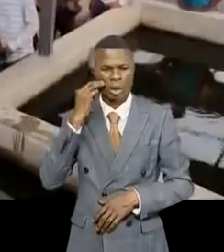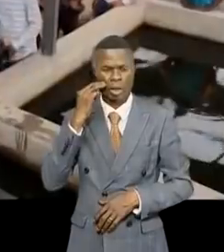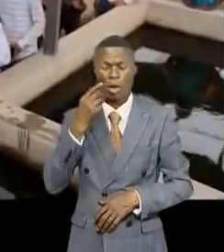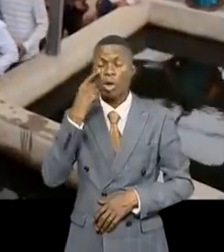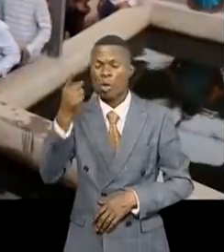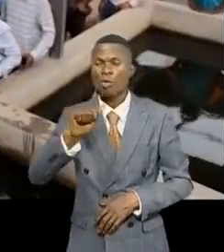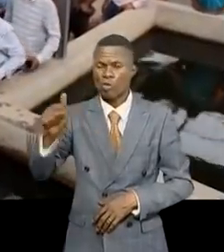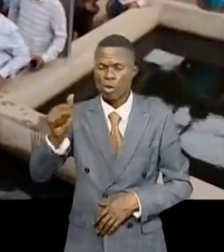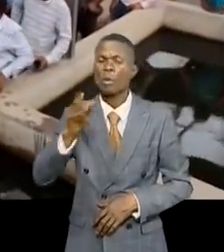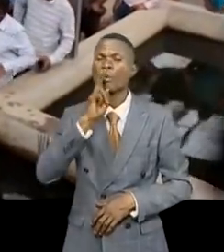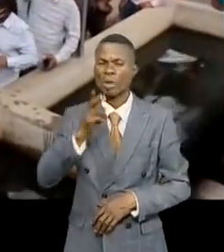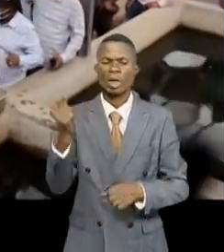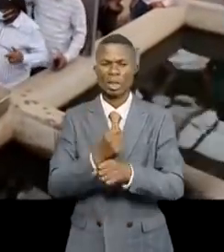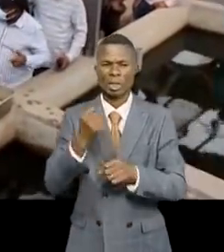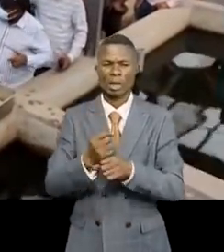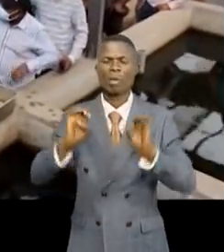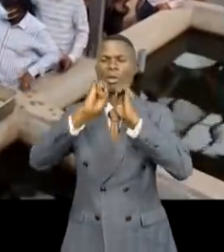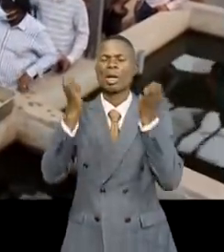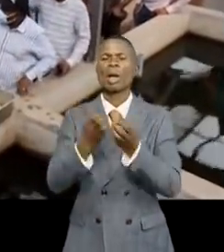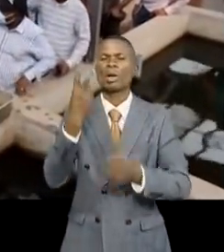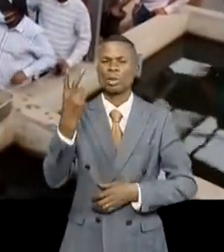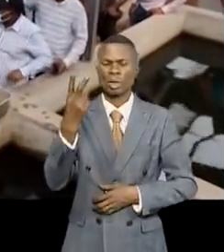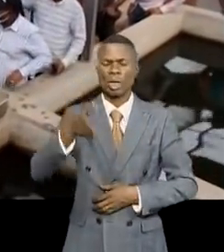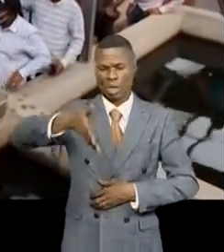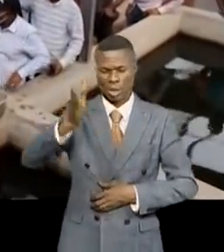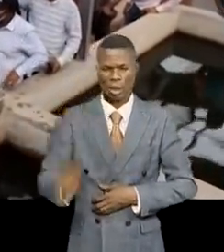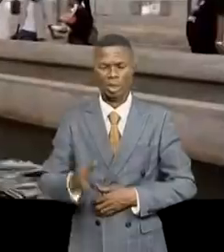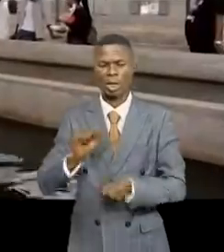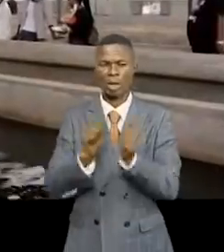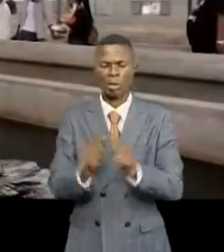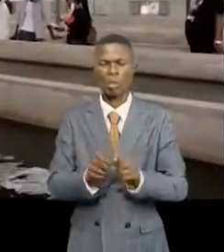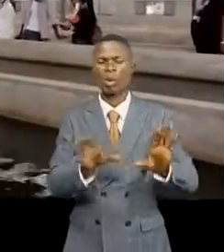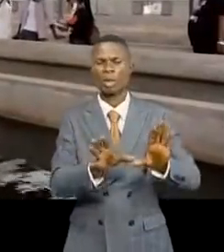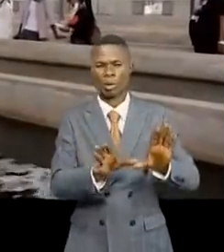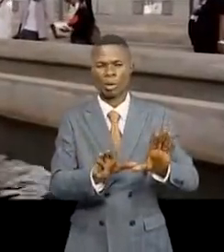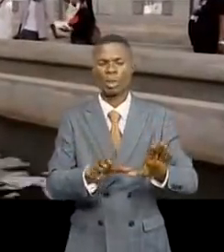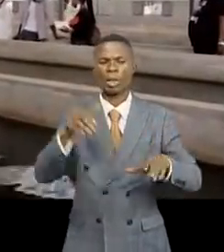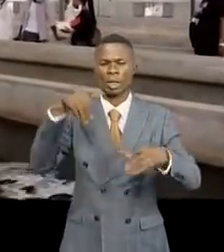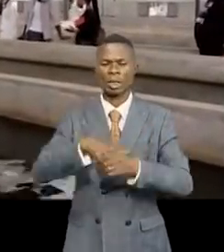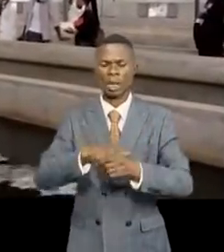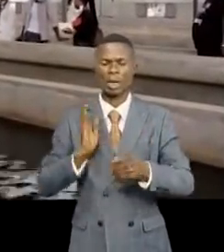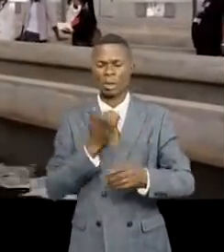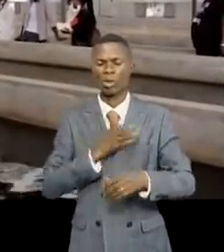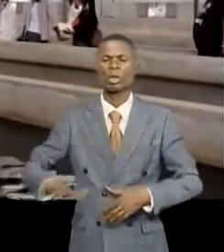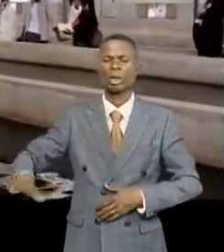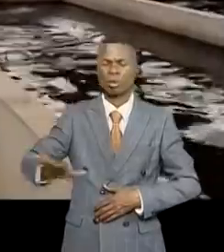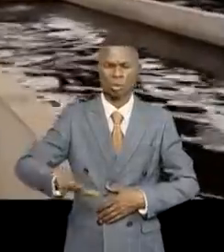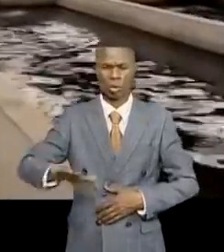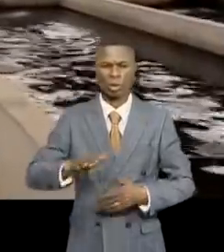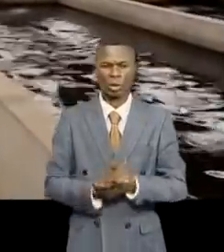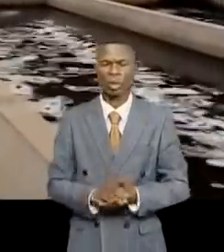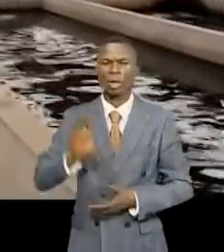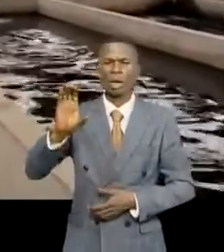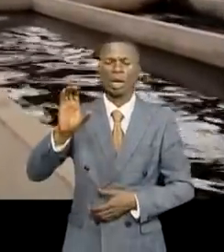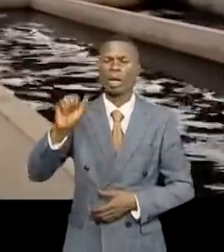les prouesses réalisées par ces deux entreprises spécialisées dans la pisciculture en République démocratique du Congo. Chez Cap Congo,